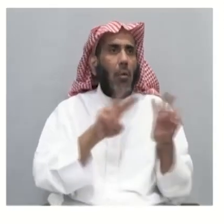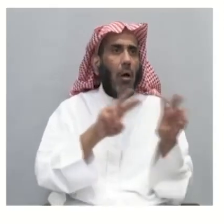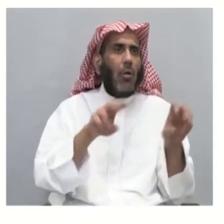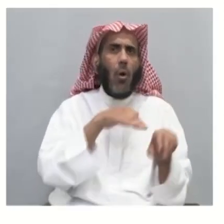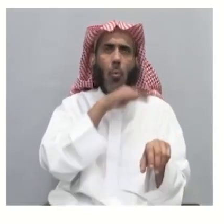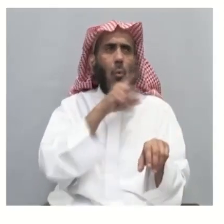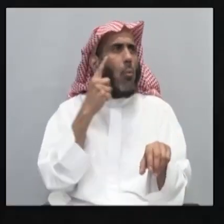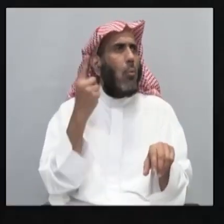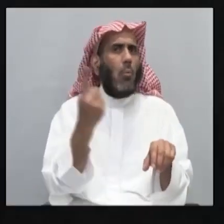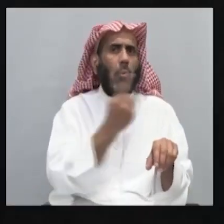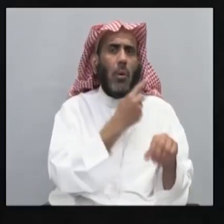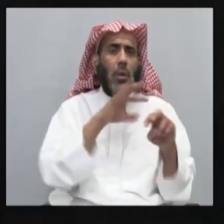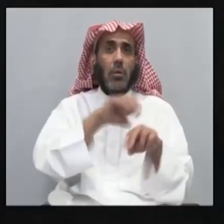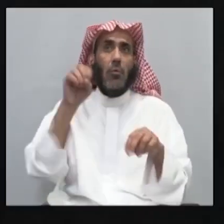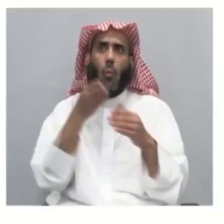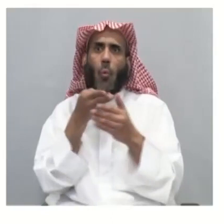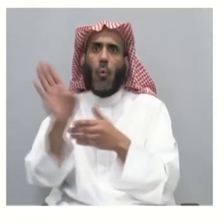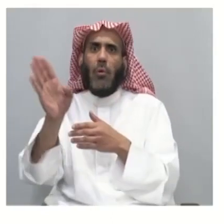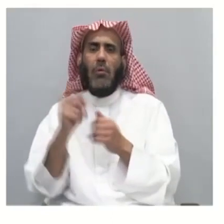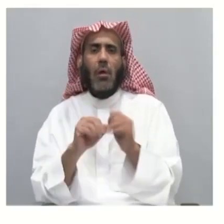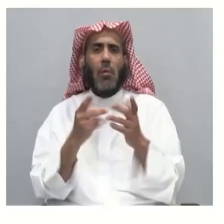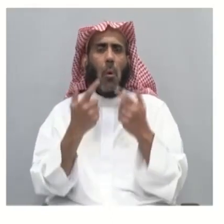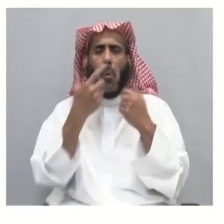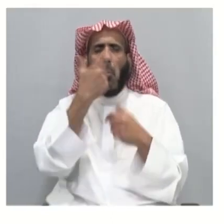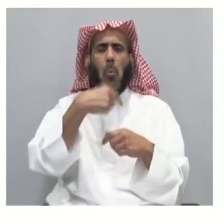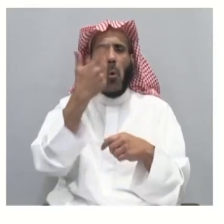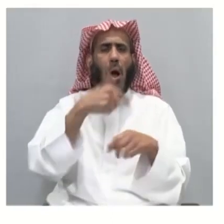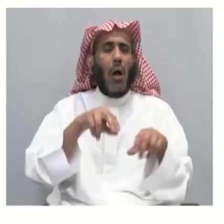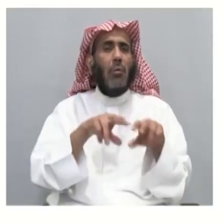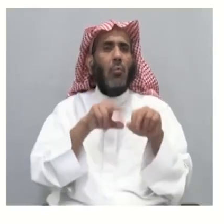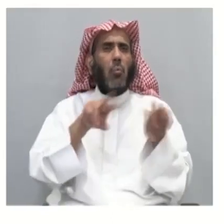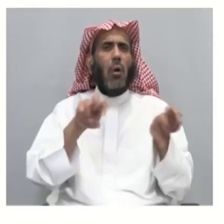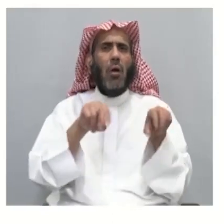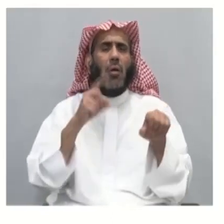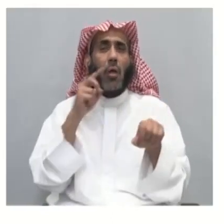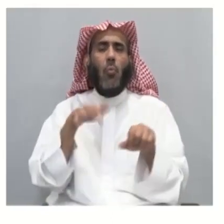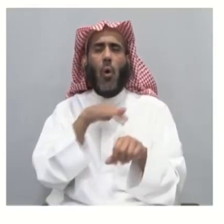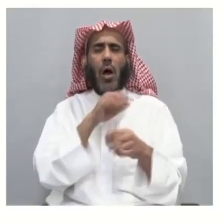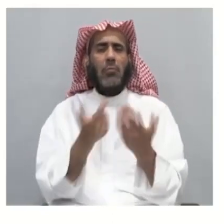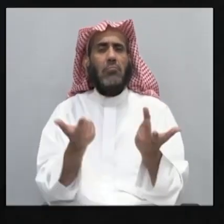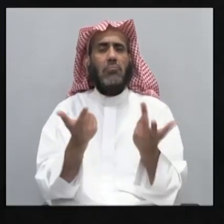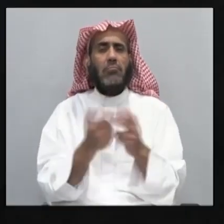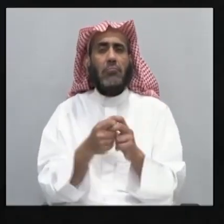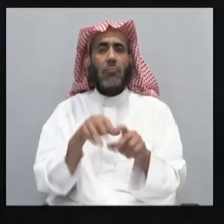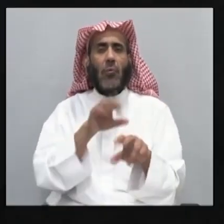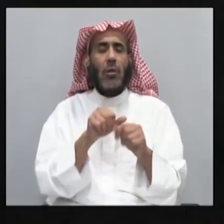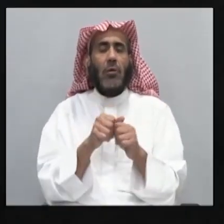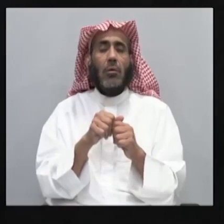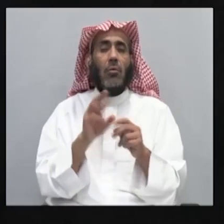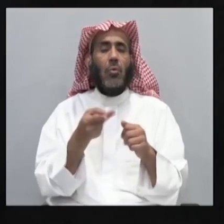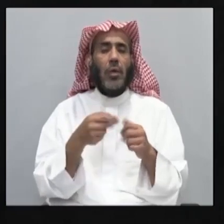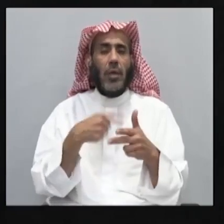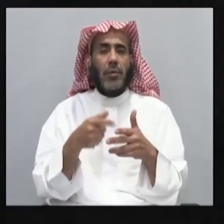والدك وهذا بعد اكتشافك لخروجه ثم بكاك والبحث عن والدك بكاؤك والبحث عن والدك